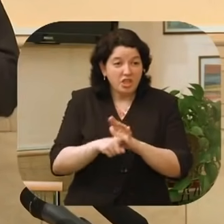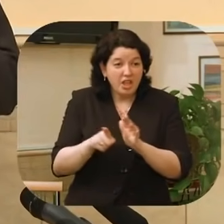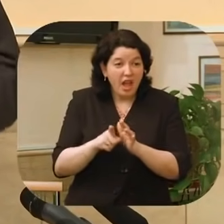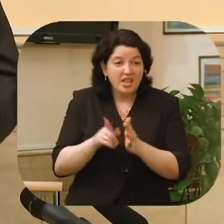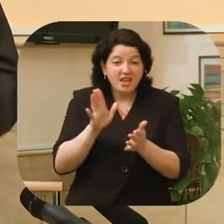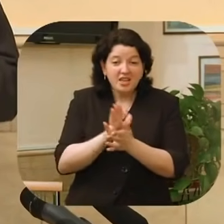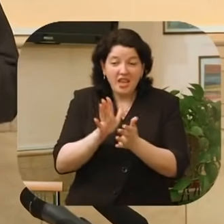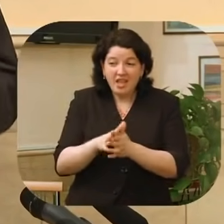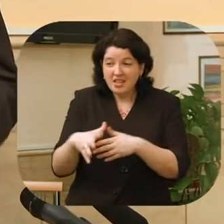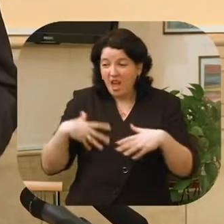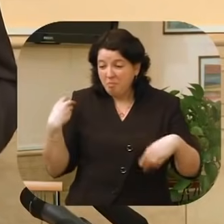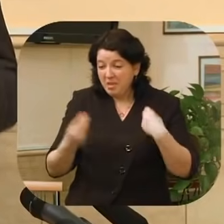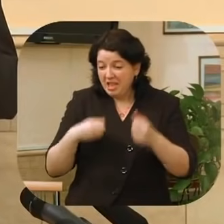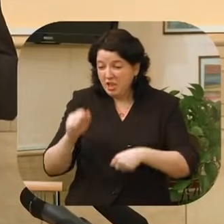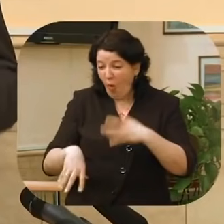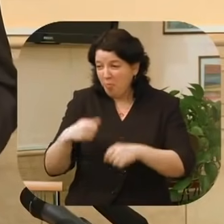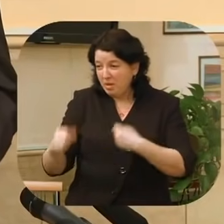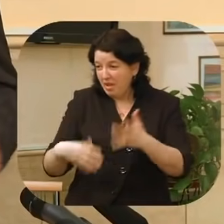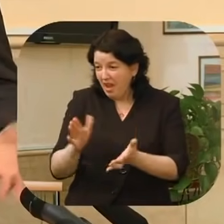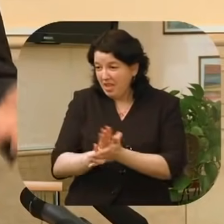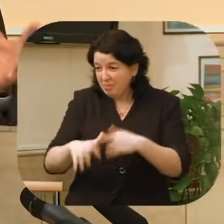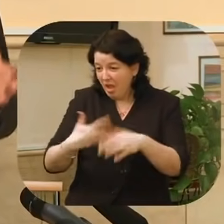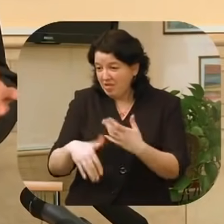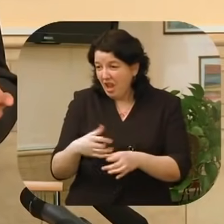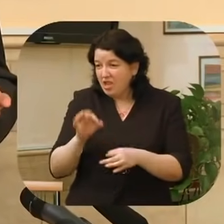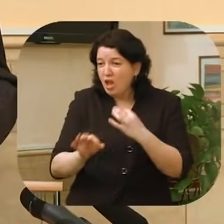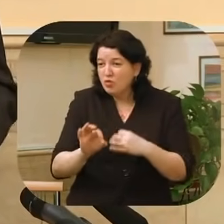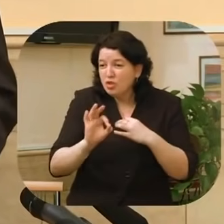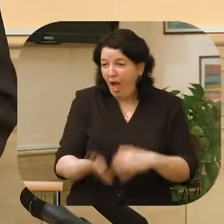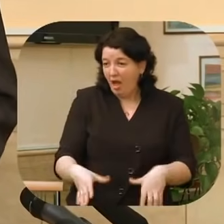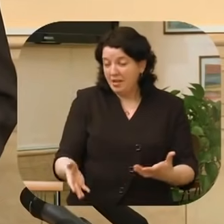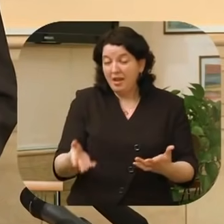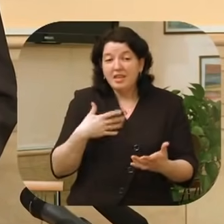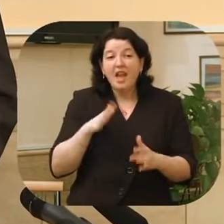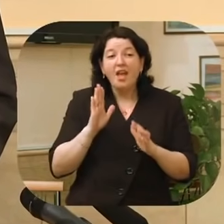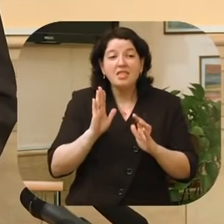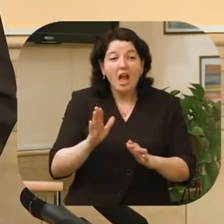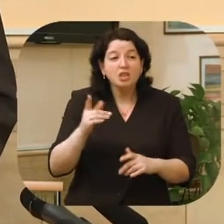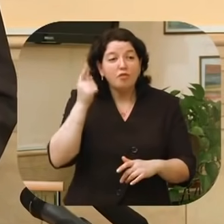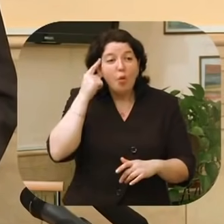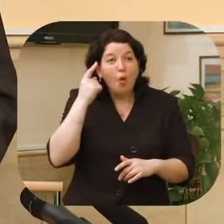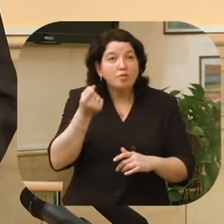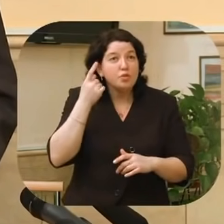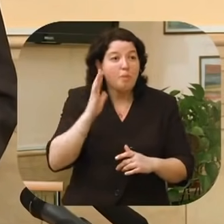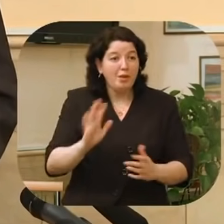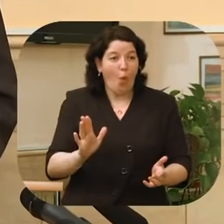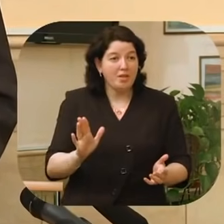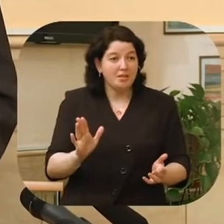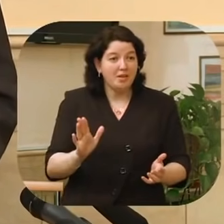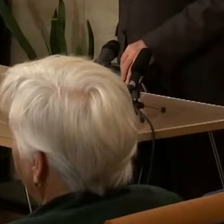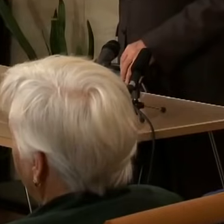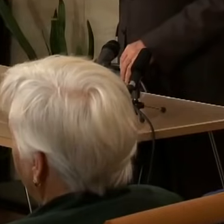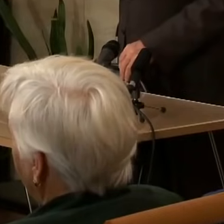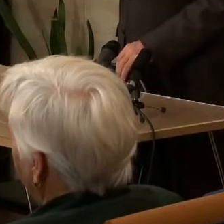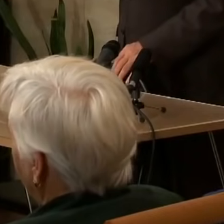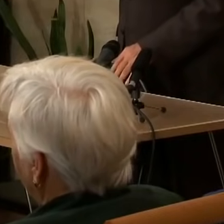бельишко перебирать, с грязью смешивать, осуждать, и даже в голову не приходят.